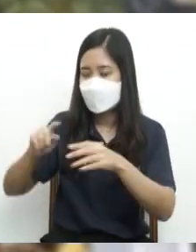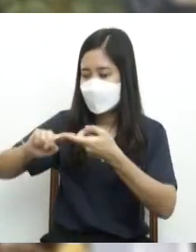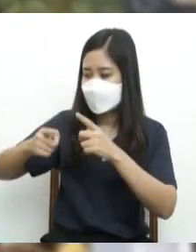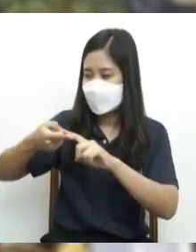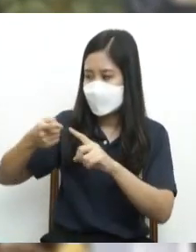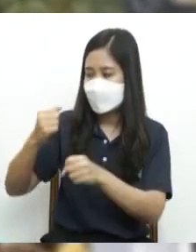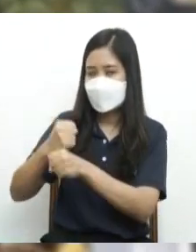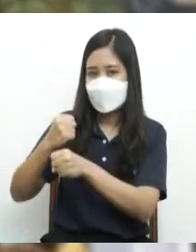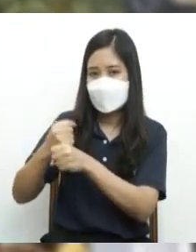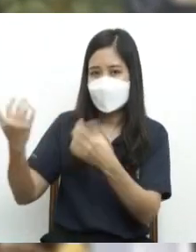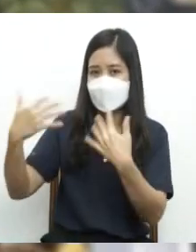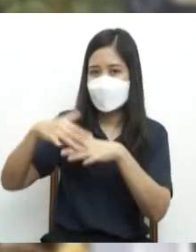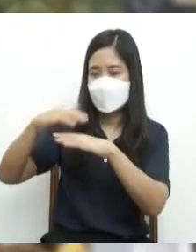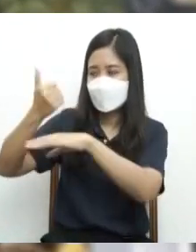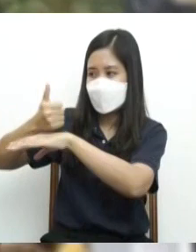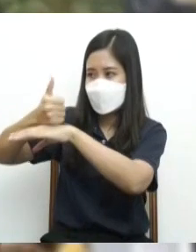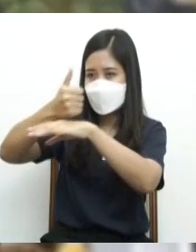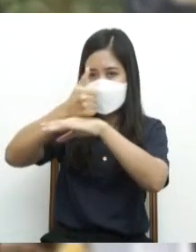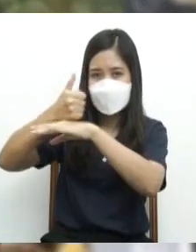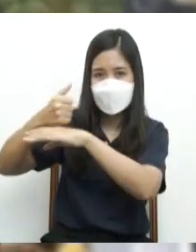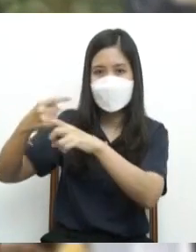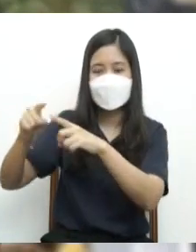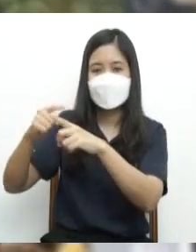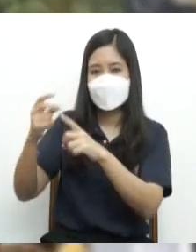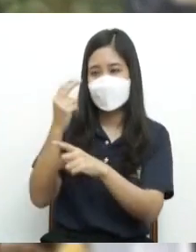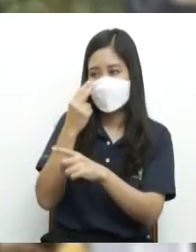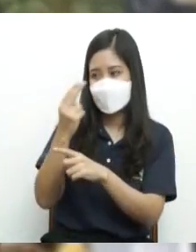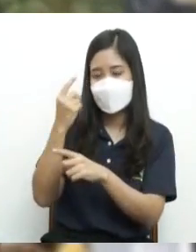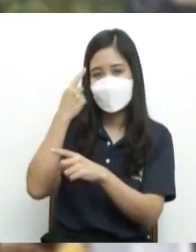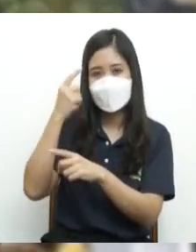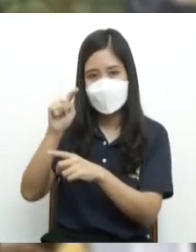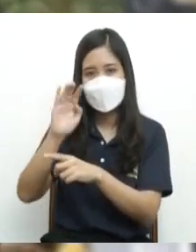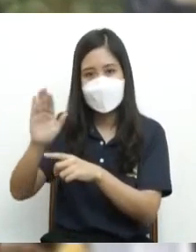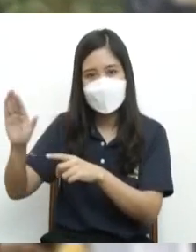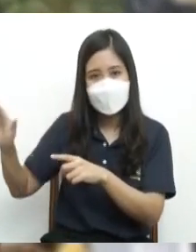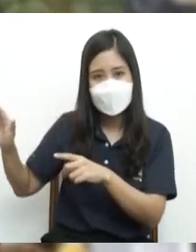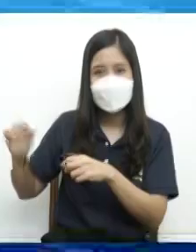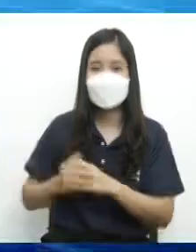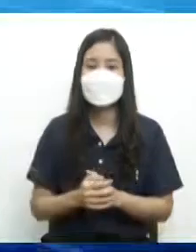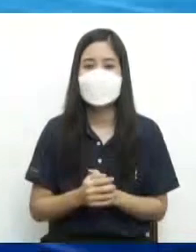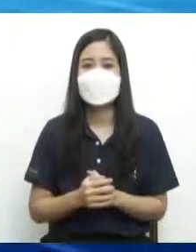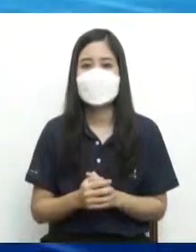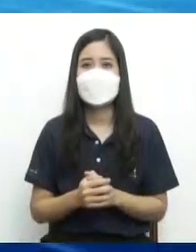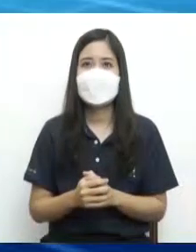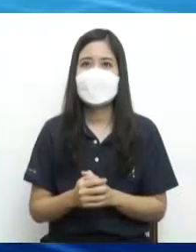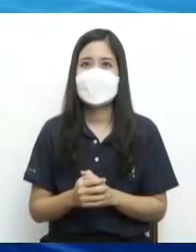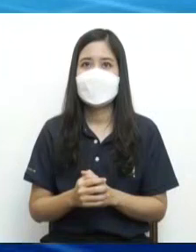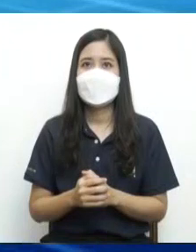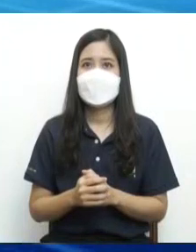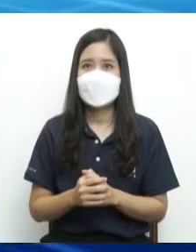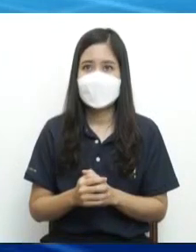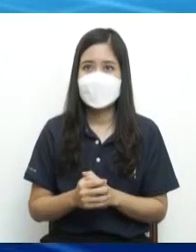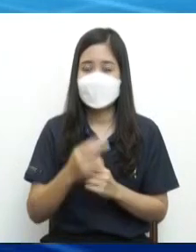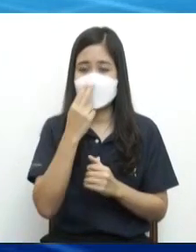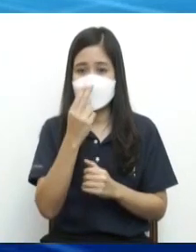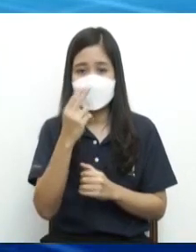ผู้บัญชาระดับต้นหรือระดับสูงขึ้นไปก็ตามนะครับก็อยากจะเรียนว่าเป็นอย่างนี้ครับ ค่ะก็จากข้อคิดในการทำงาน